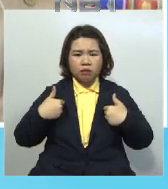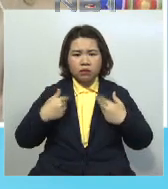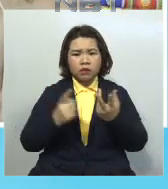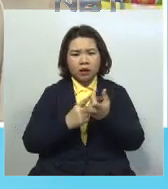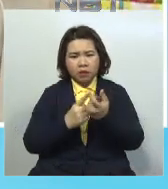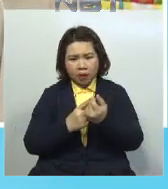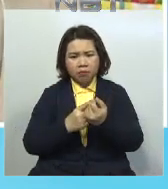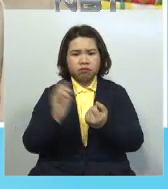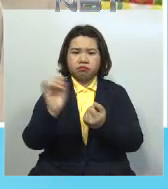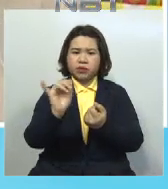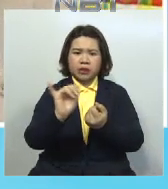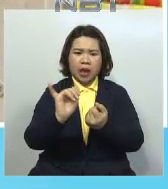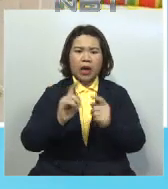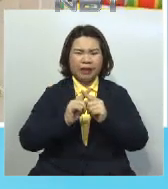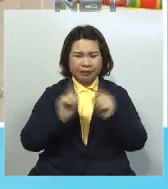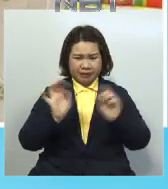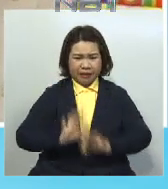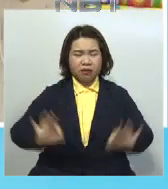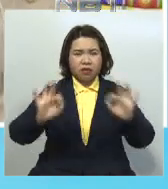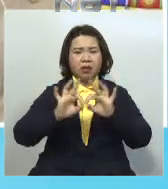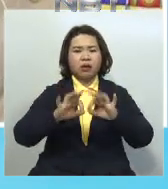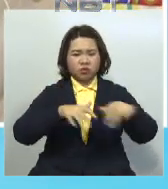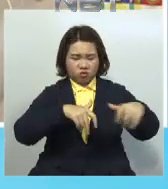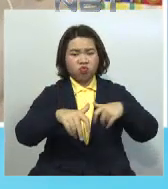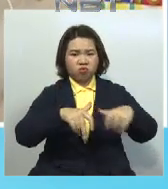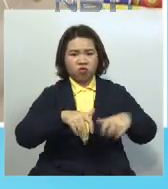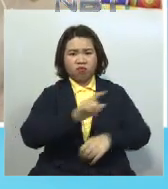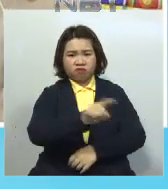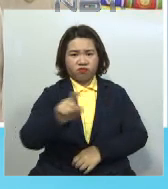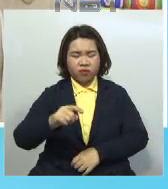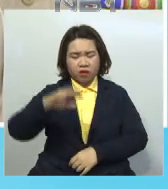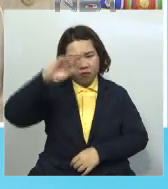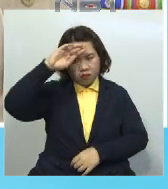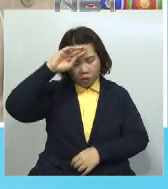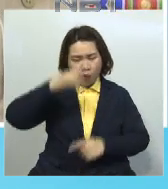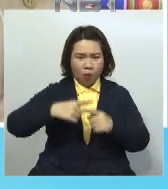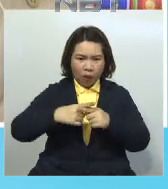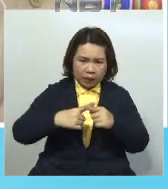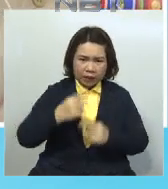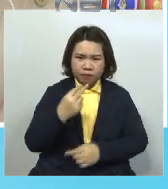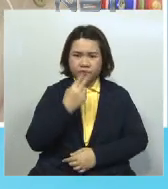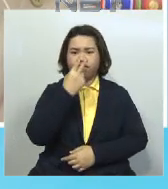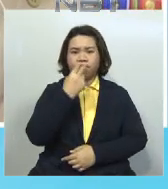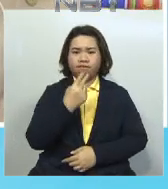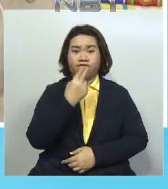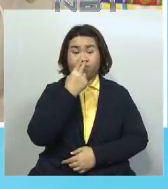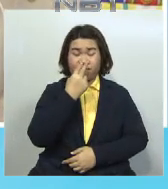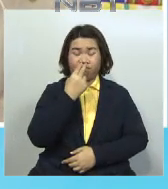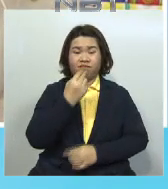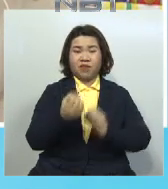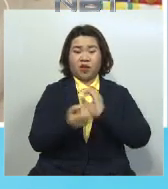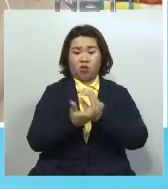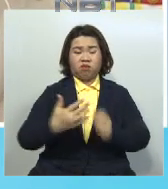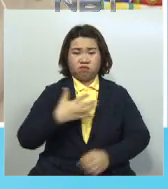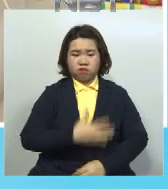งนี้นะครับแต่สิ่งที่เหนืออื่นใดคือพี่น้องประชาชนเนี่ยที่เจ็บไข้ได้ป่วยจากโรคทางเดินหายใจเนี่ยโดย